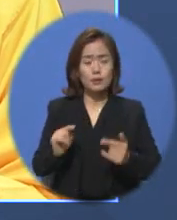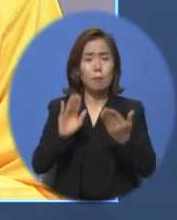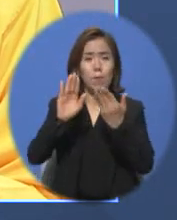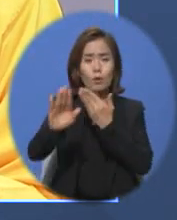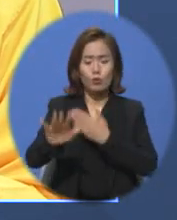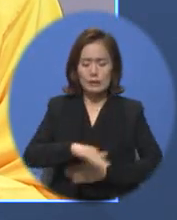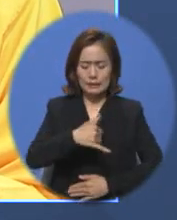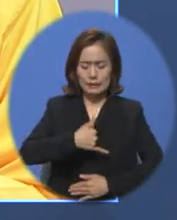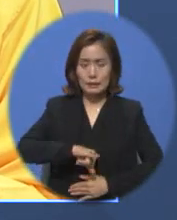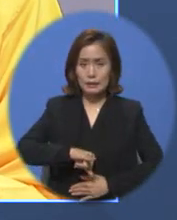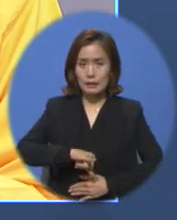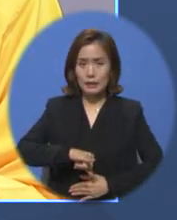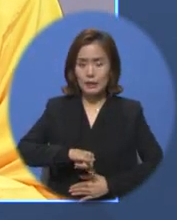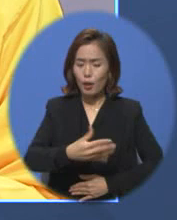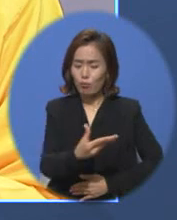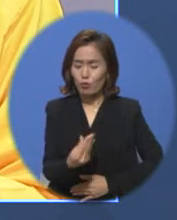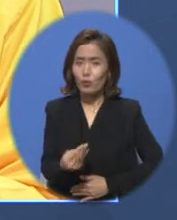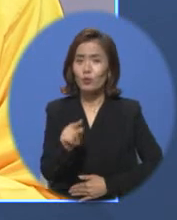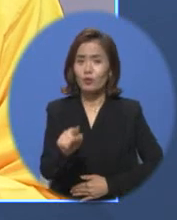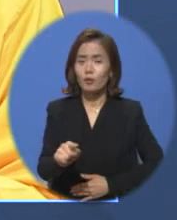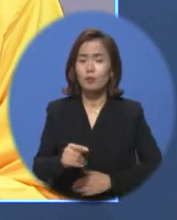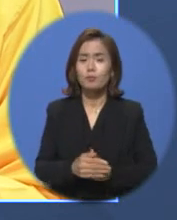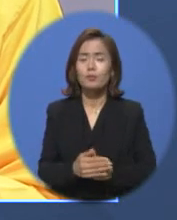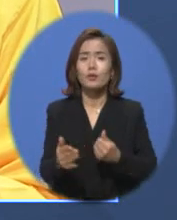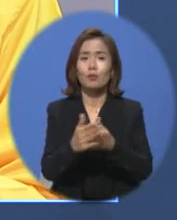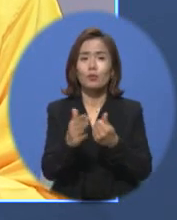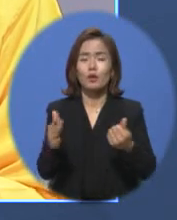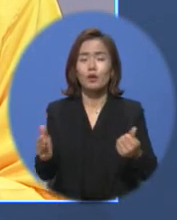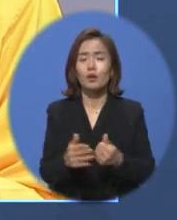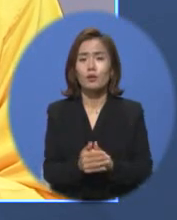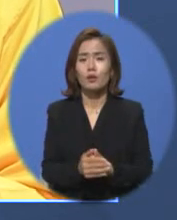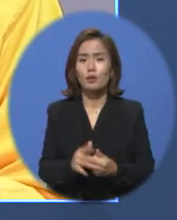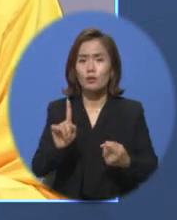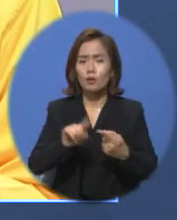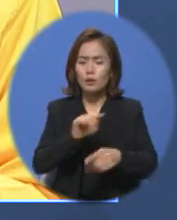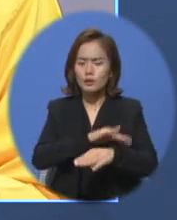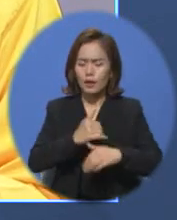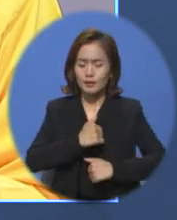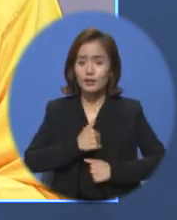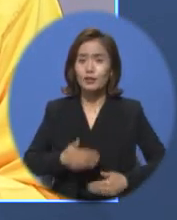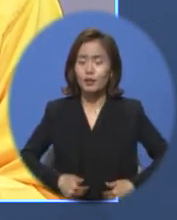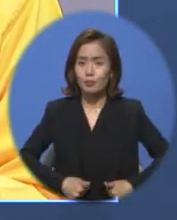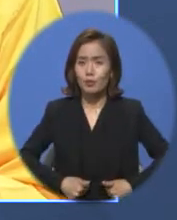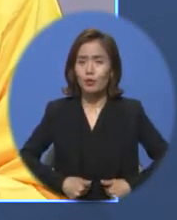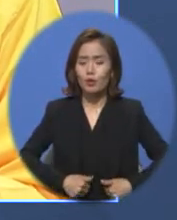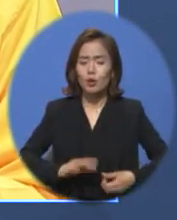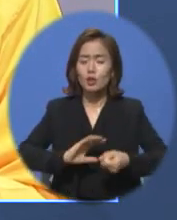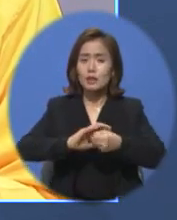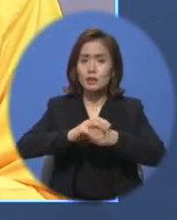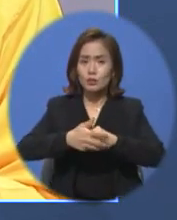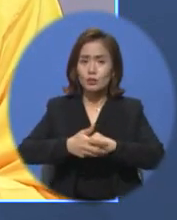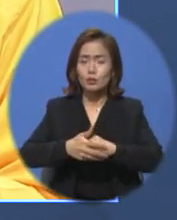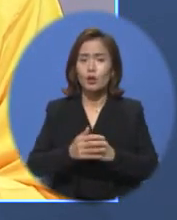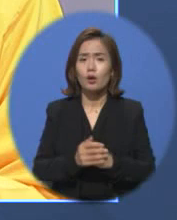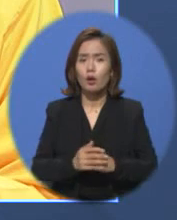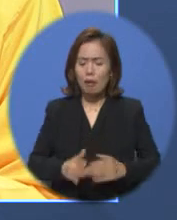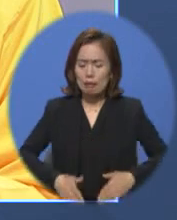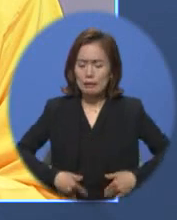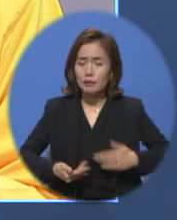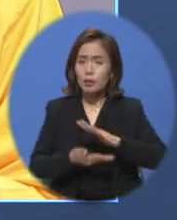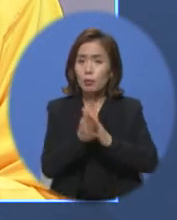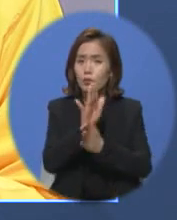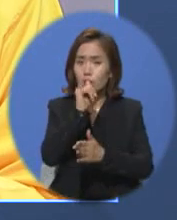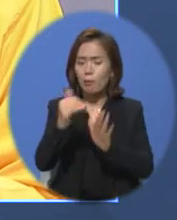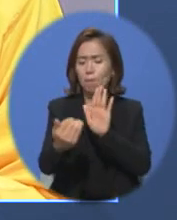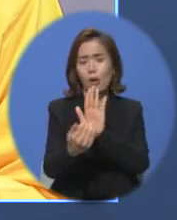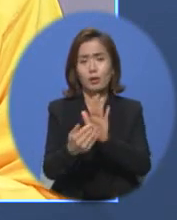우리가 미래의자녀들로부터빌려온것입니다.그러므로우리는 그것을있는그대로보존해야합니다.지구 온난화가진행되고있으며